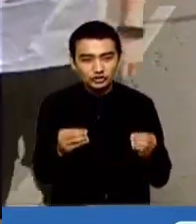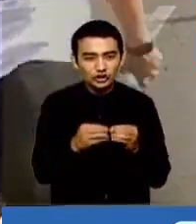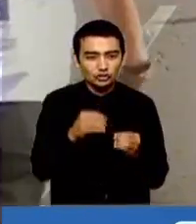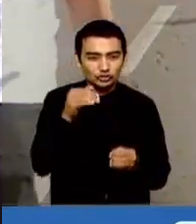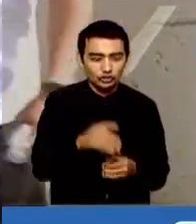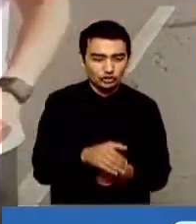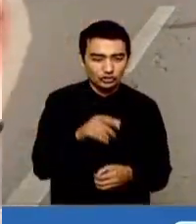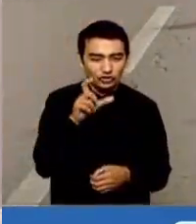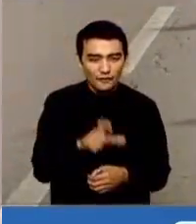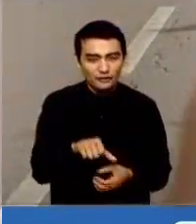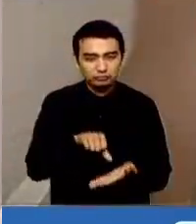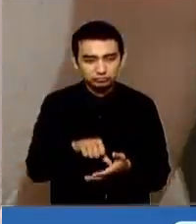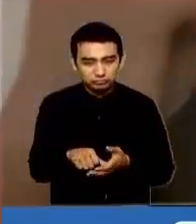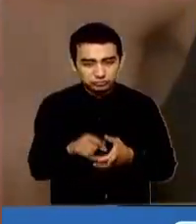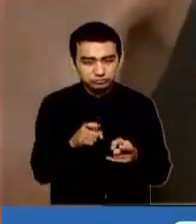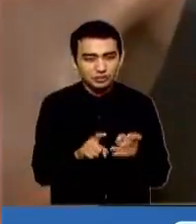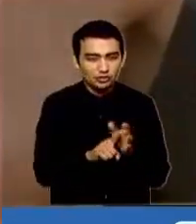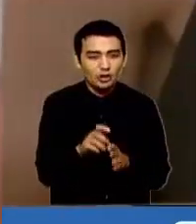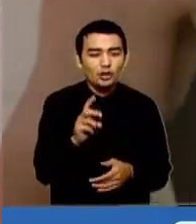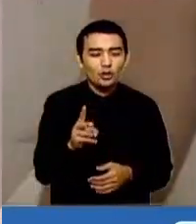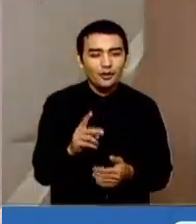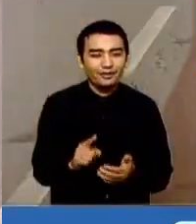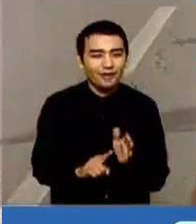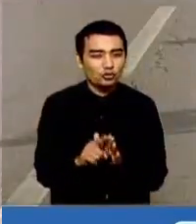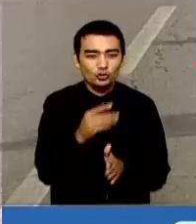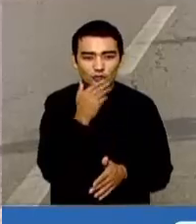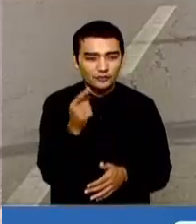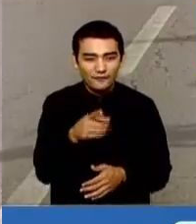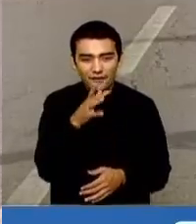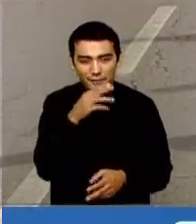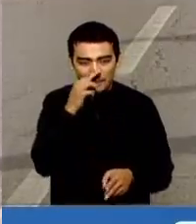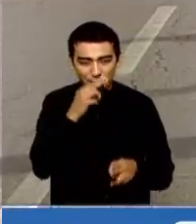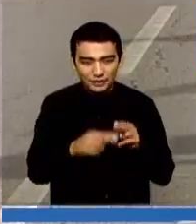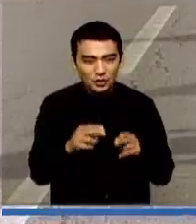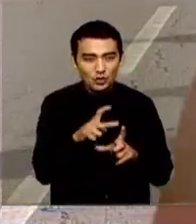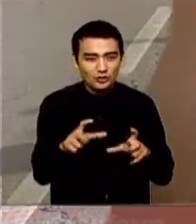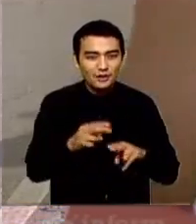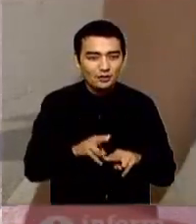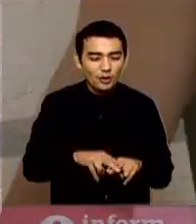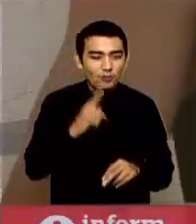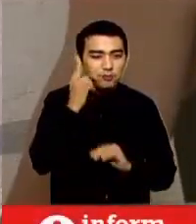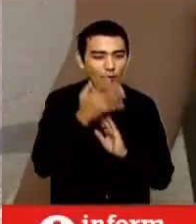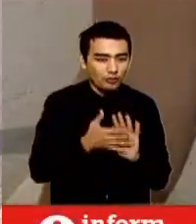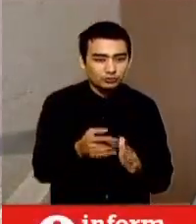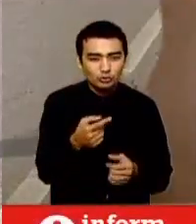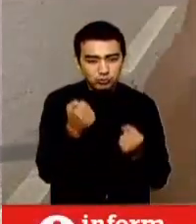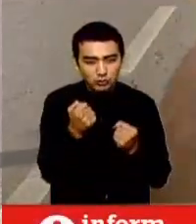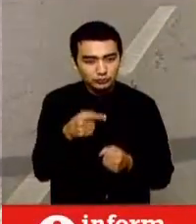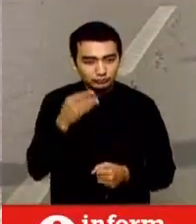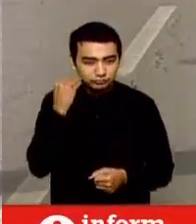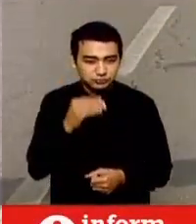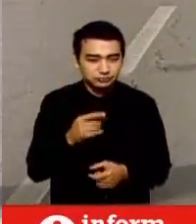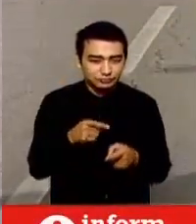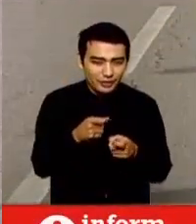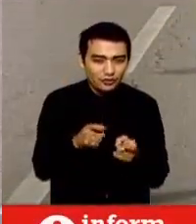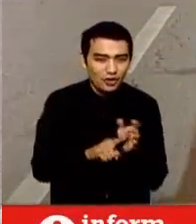тысяч человек выходит на старт и те кто еще не начал бегать вы теряете время люди которые поняли что Спорт это здорово уже